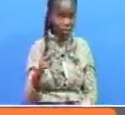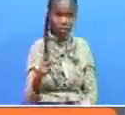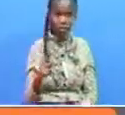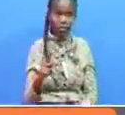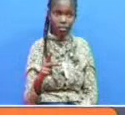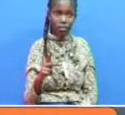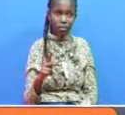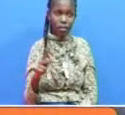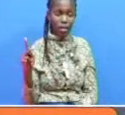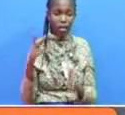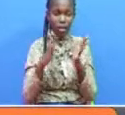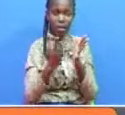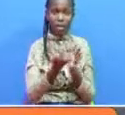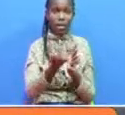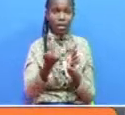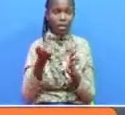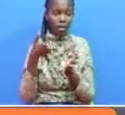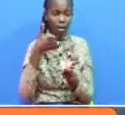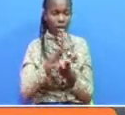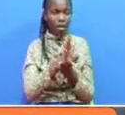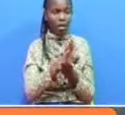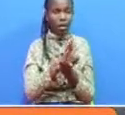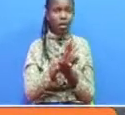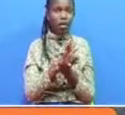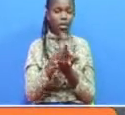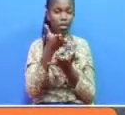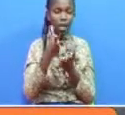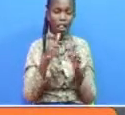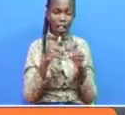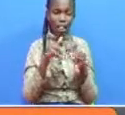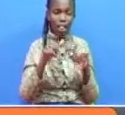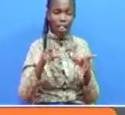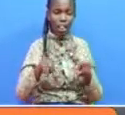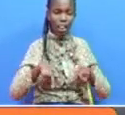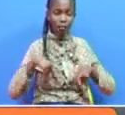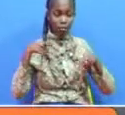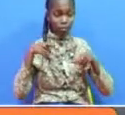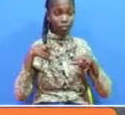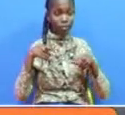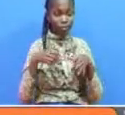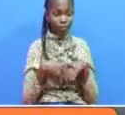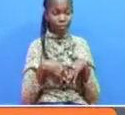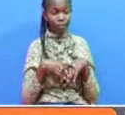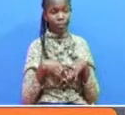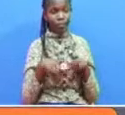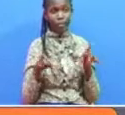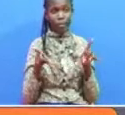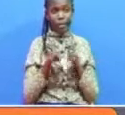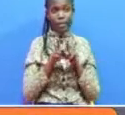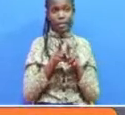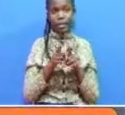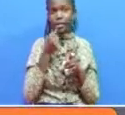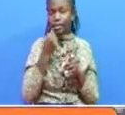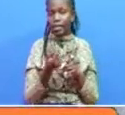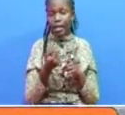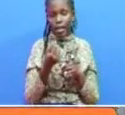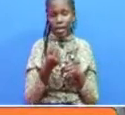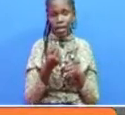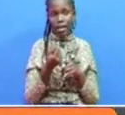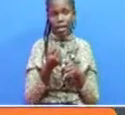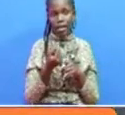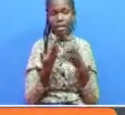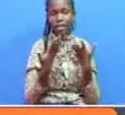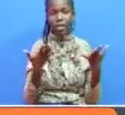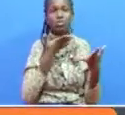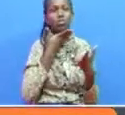na kila mkenya akuna haki ya kuja na kuishi hapa Eldoret. Na kusema na kufanya chochote vile na